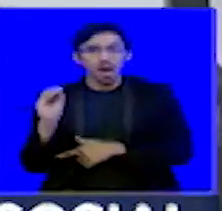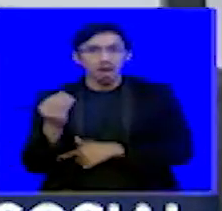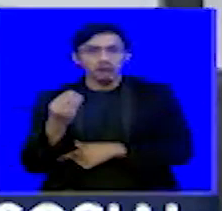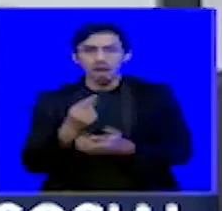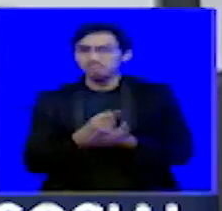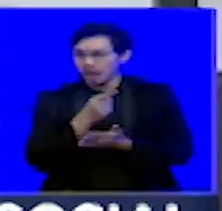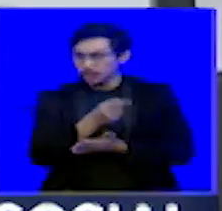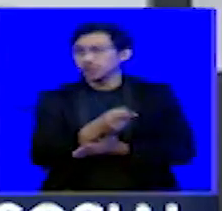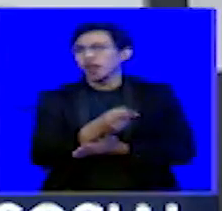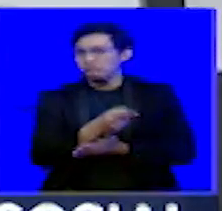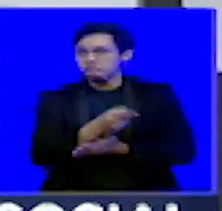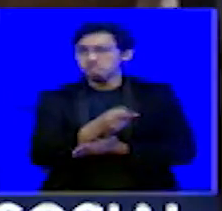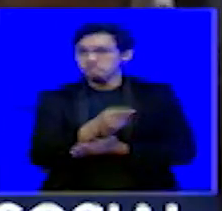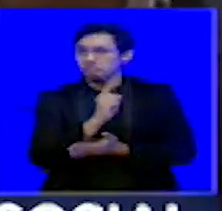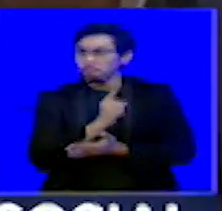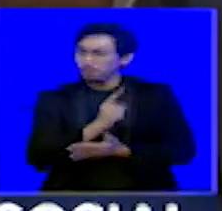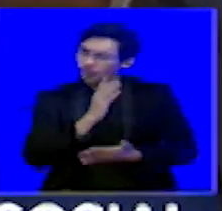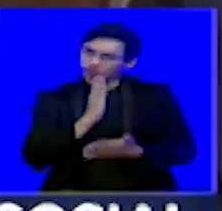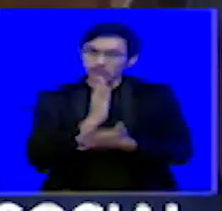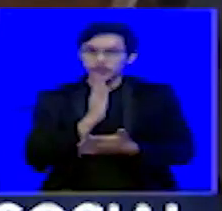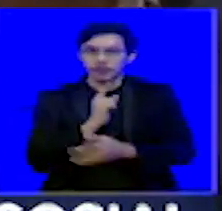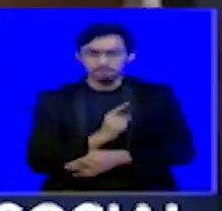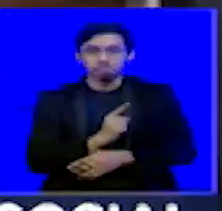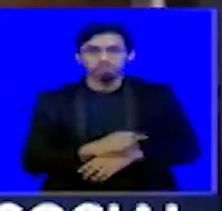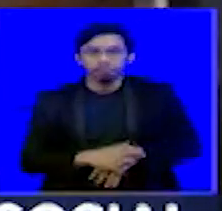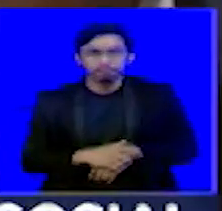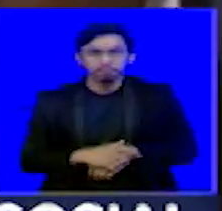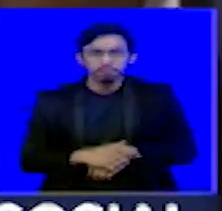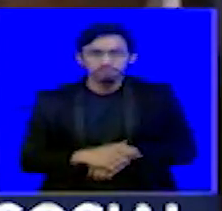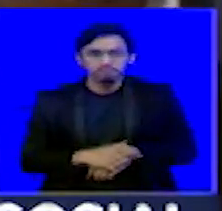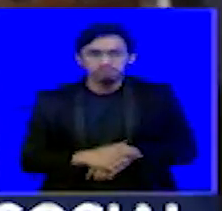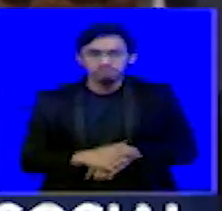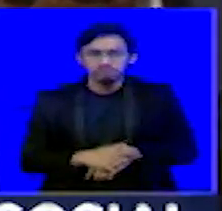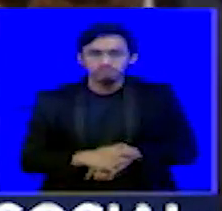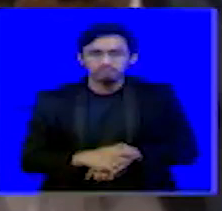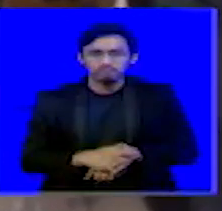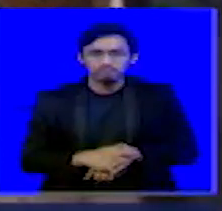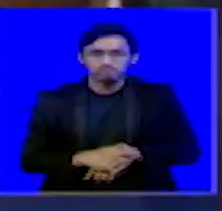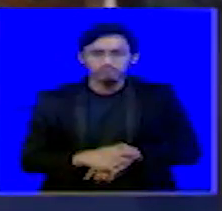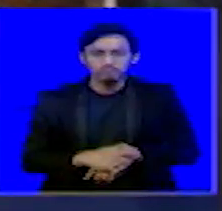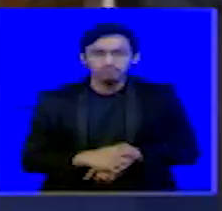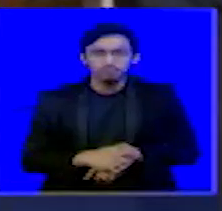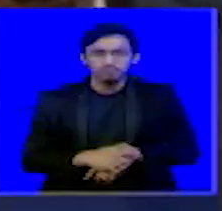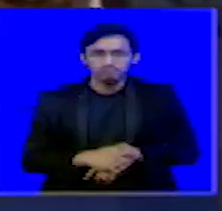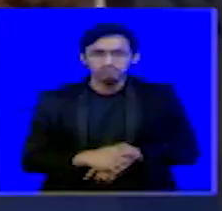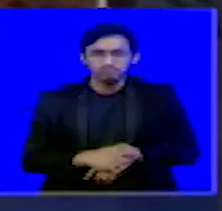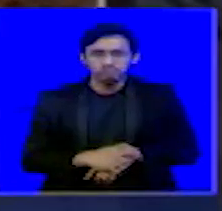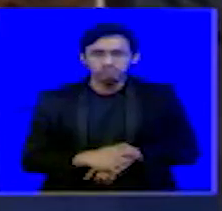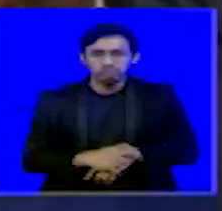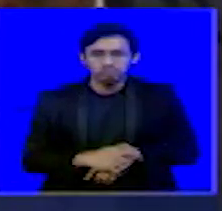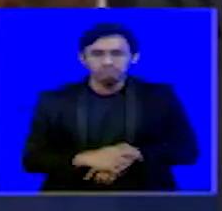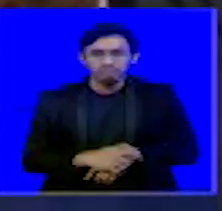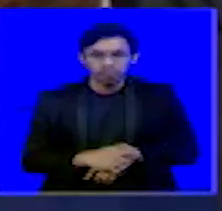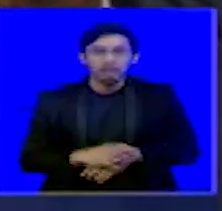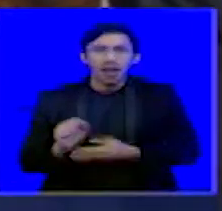tegas kepada pedagang. Gimana Pak? Ya, saya belum mendapat informasi ya dari Pasar Jaya laporannya. Namun